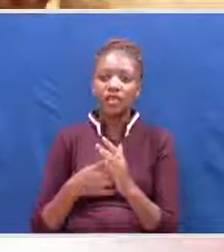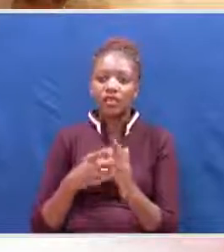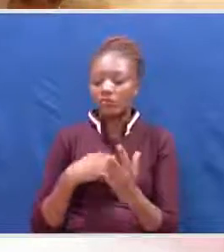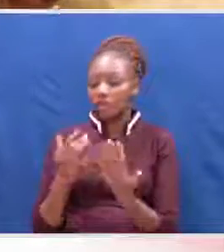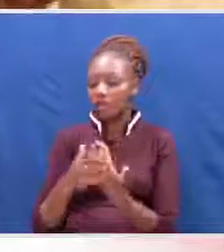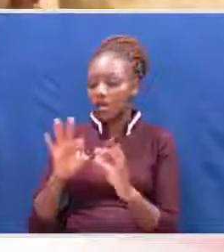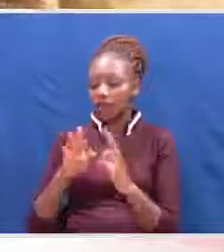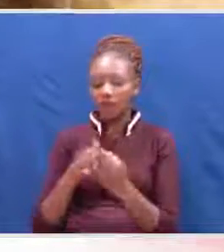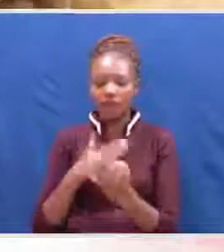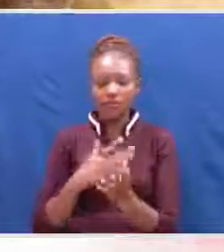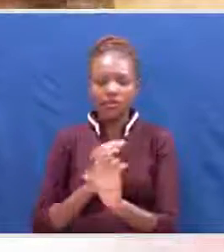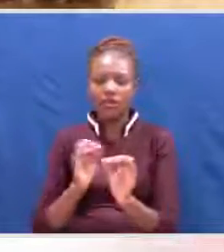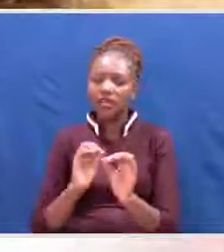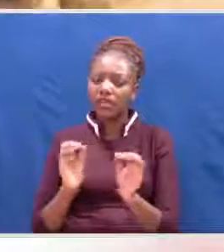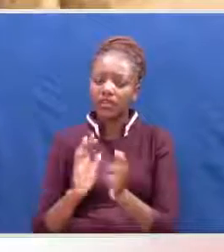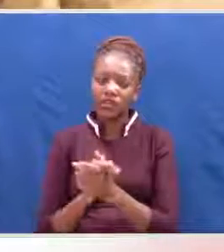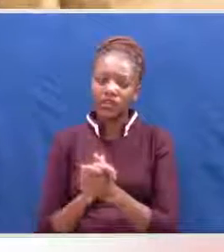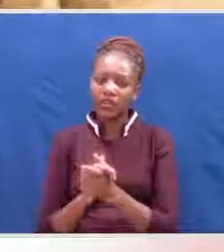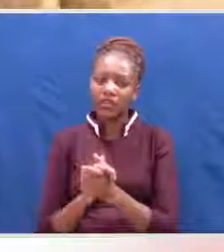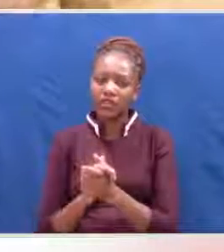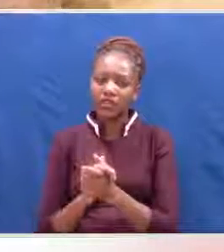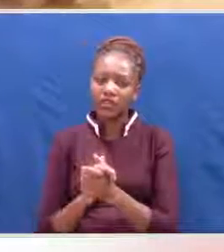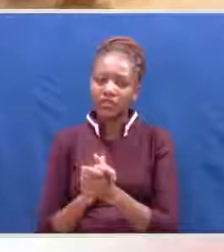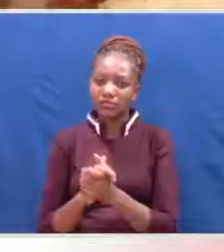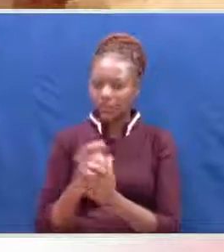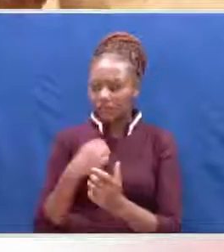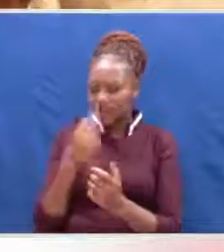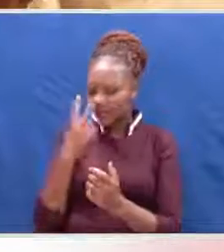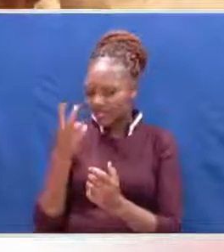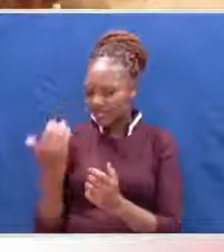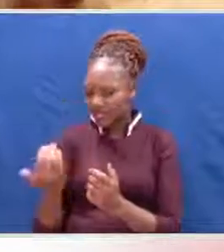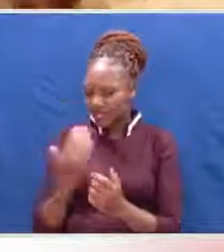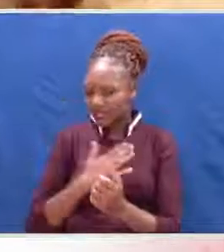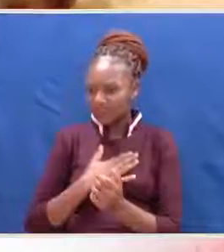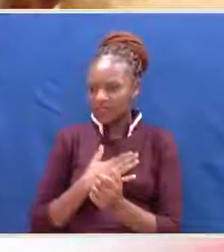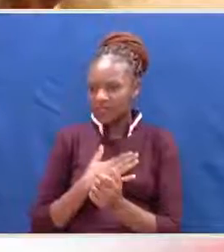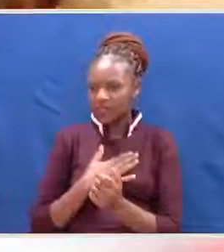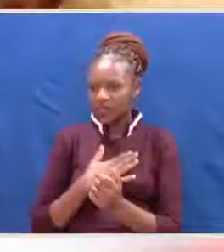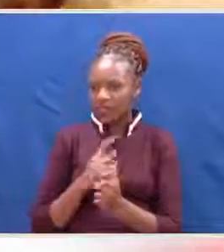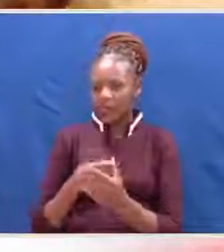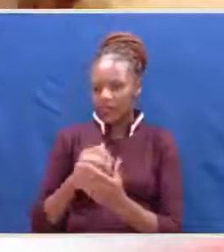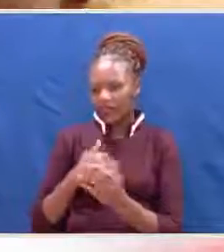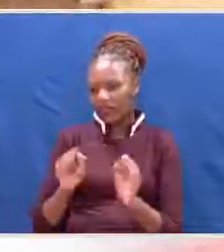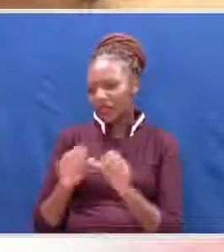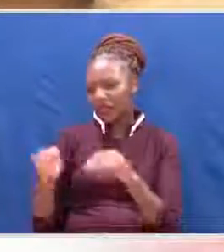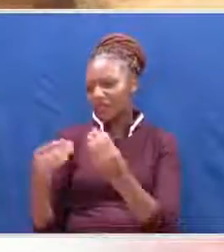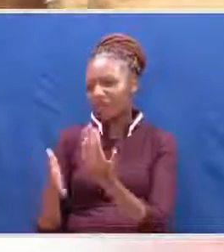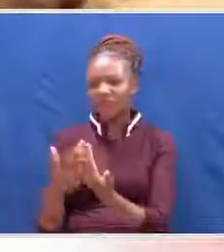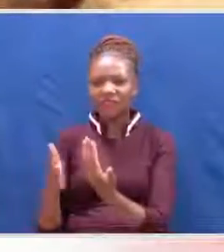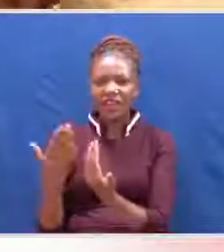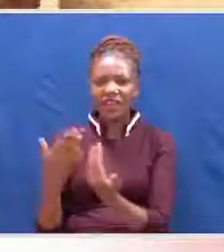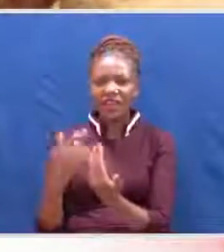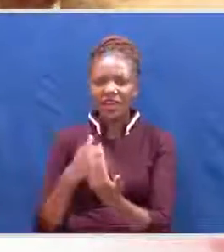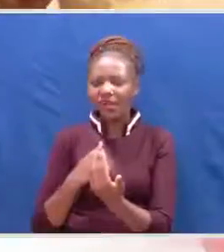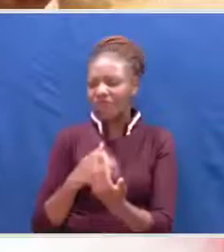Ni unapata kila time unakaa chini unaona mtoto wako anacheza hapo. Unaona wezi mprovidea. Mazee una feel ni kama umefinyua